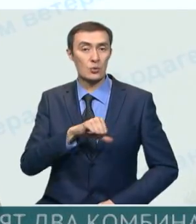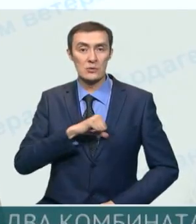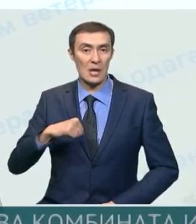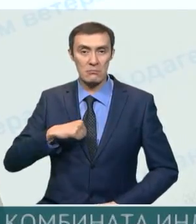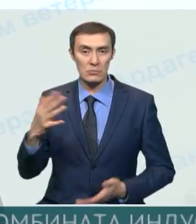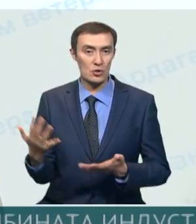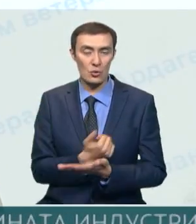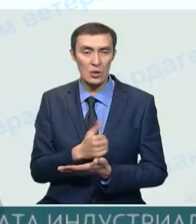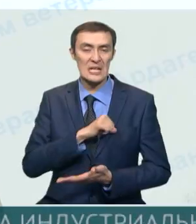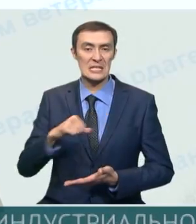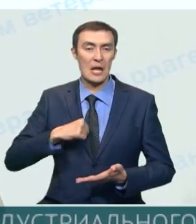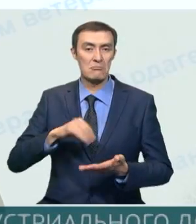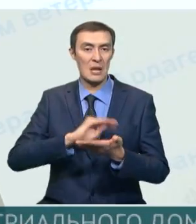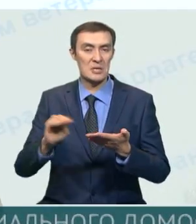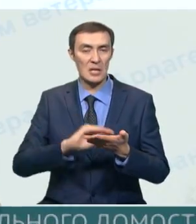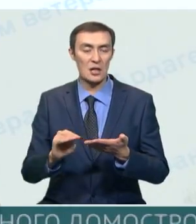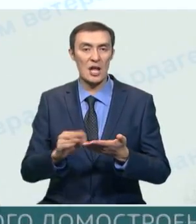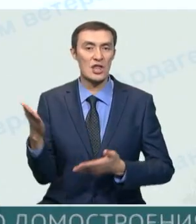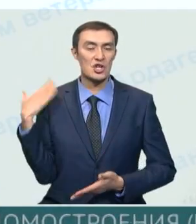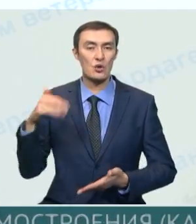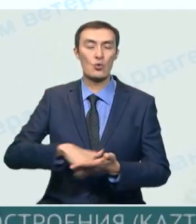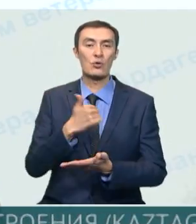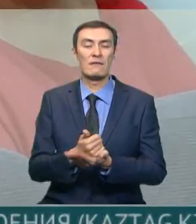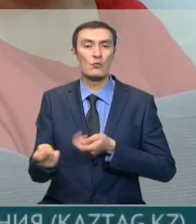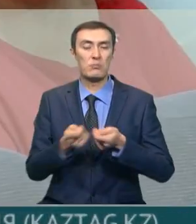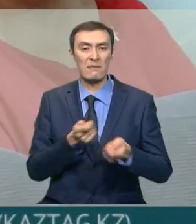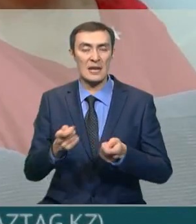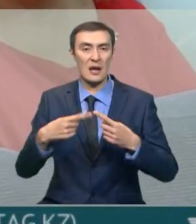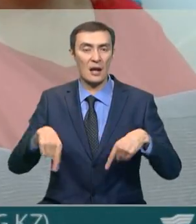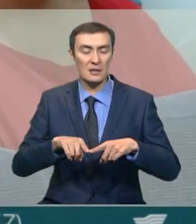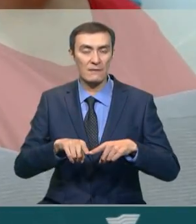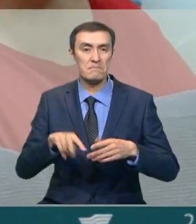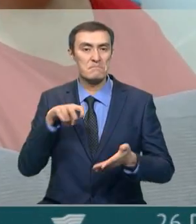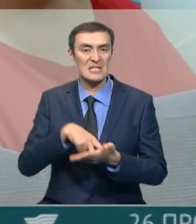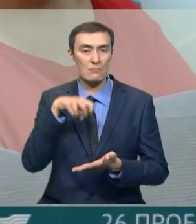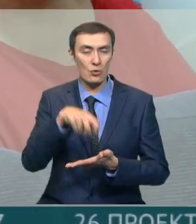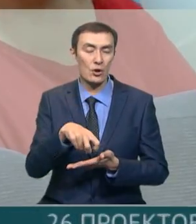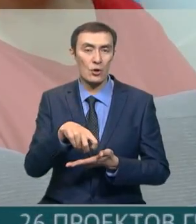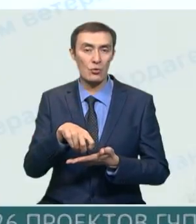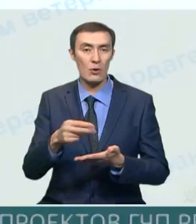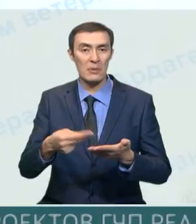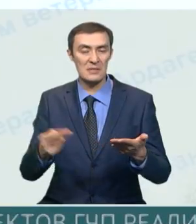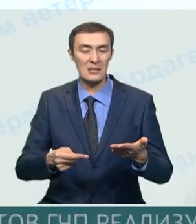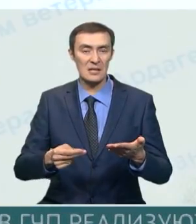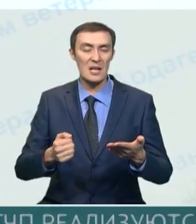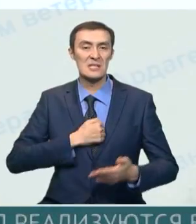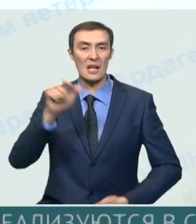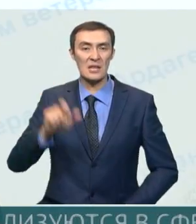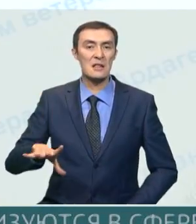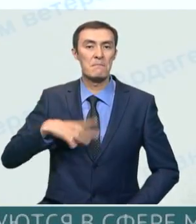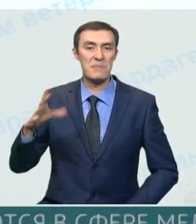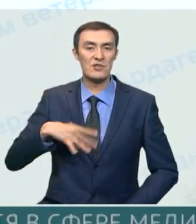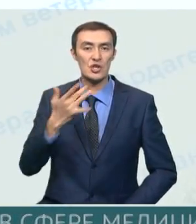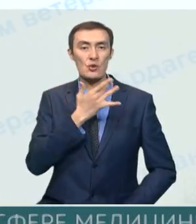нашел, сам написал начальнику Главного управления кадров письмо. Но подписался, я знаю, что словами «бывший солдат Советской Армии».